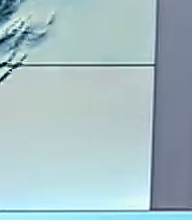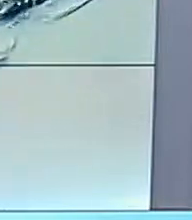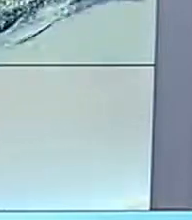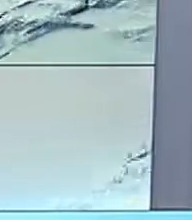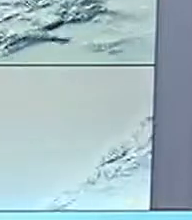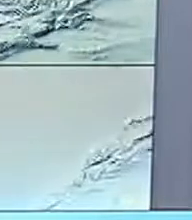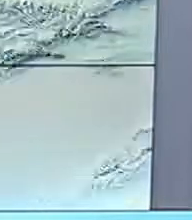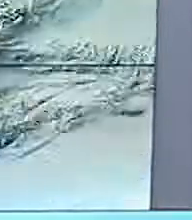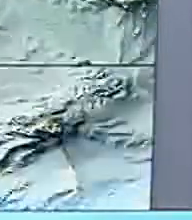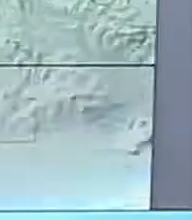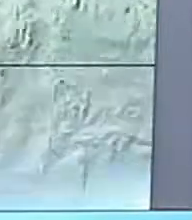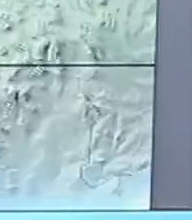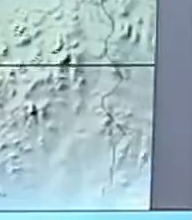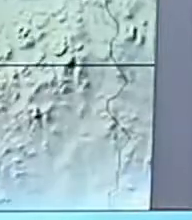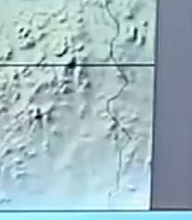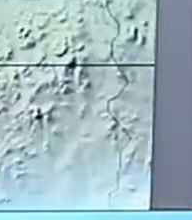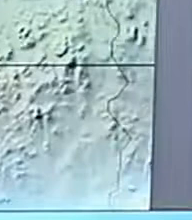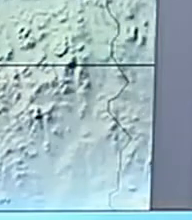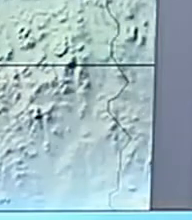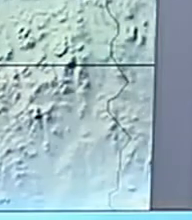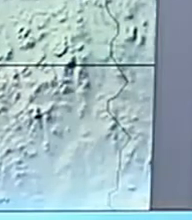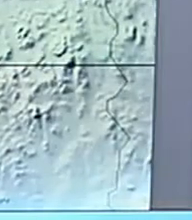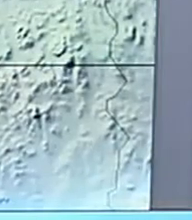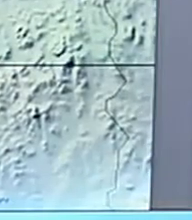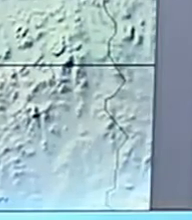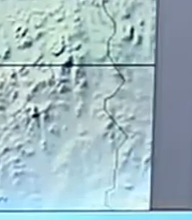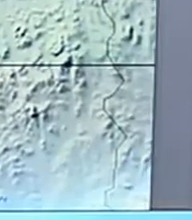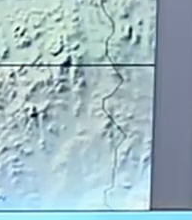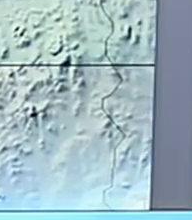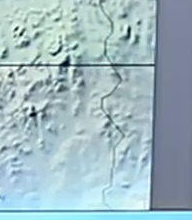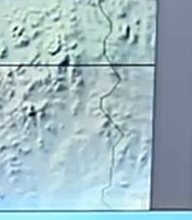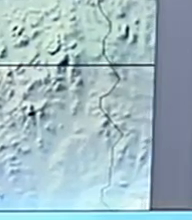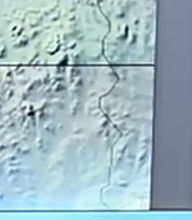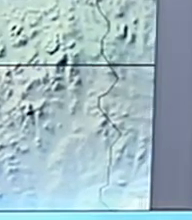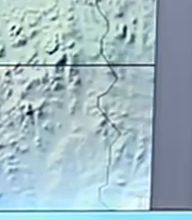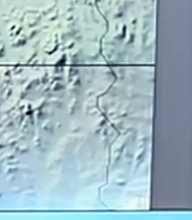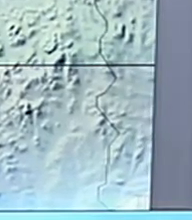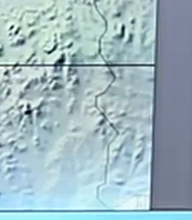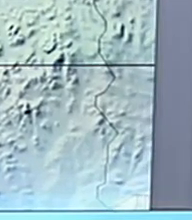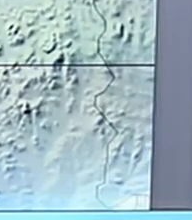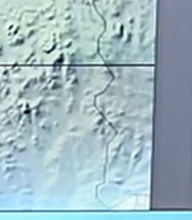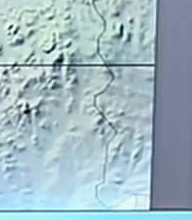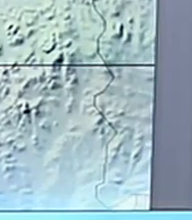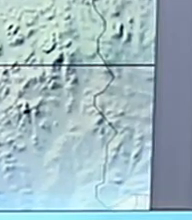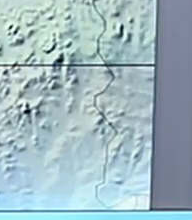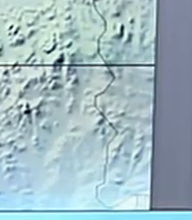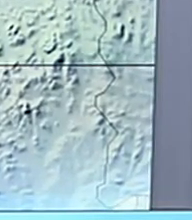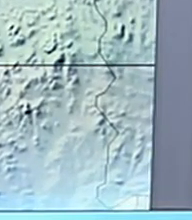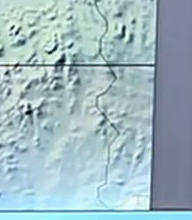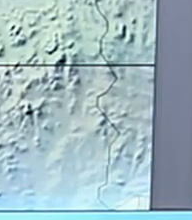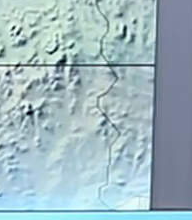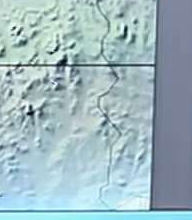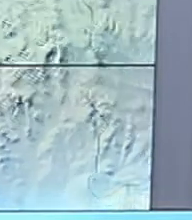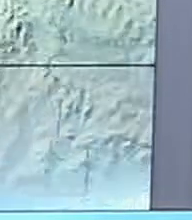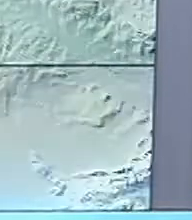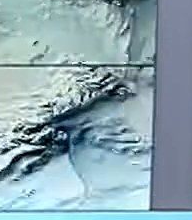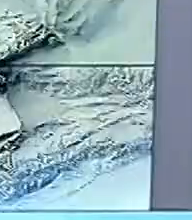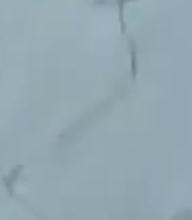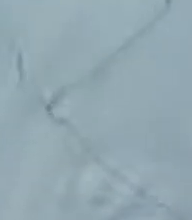Ал Елордамыз Нұр-Сұлтанда қар түседі деген болжам бар. Сынап бағаны күндіз +2, түнде -5.